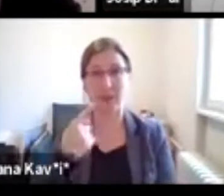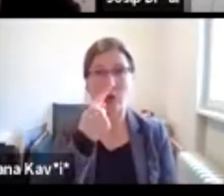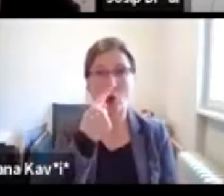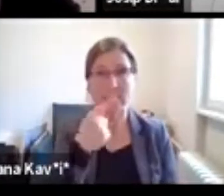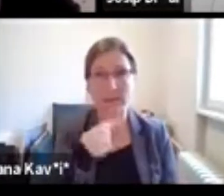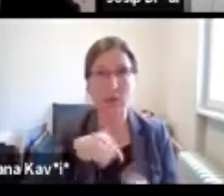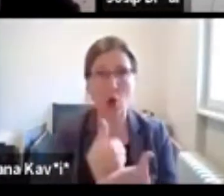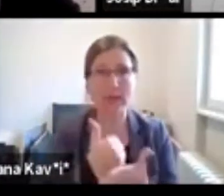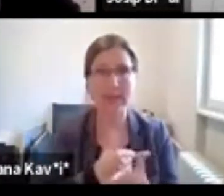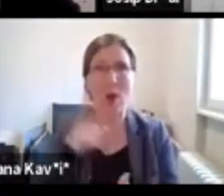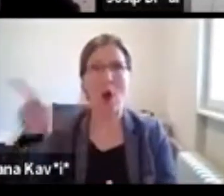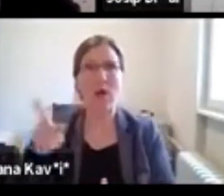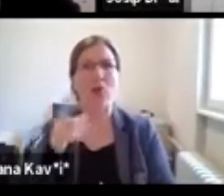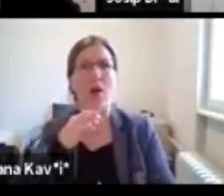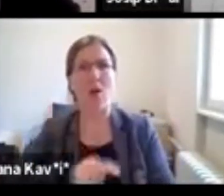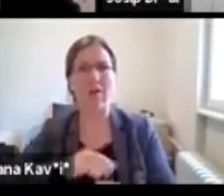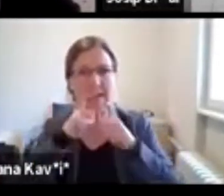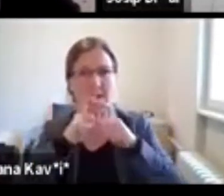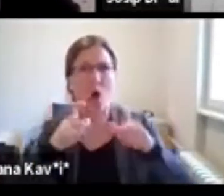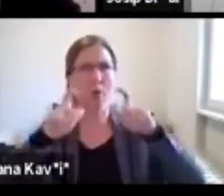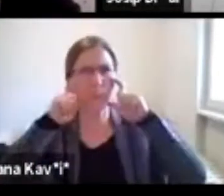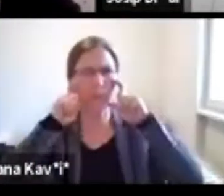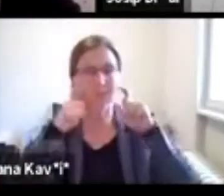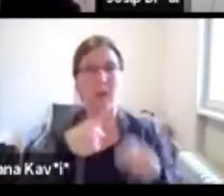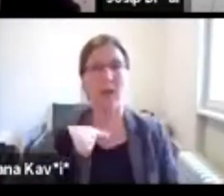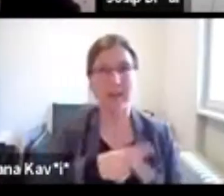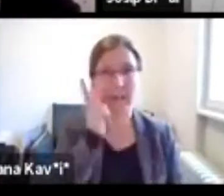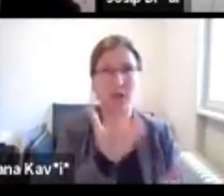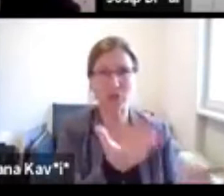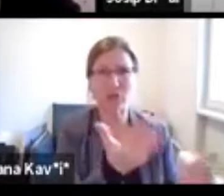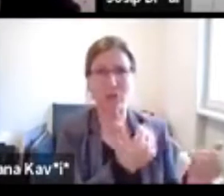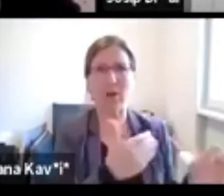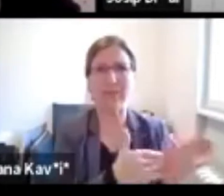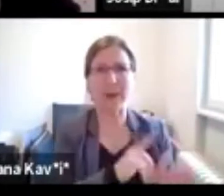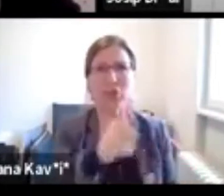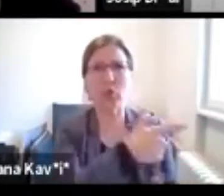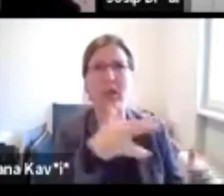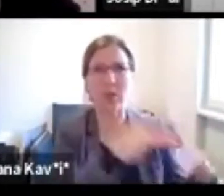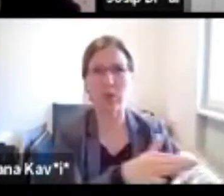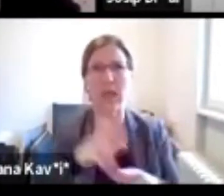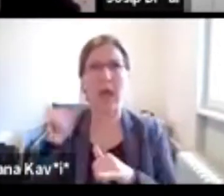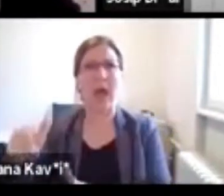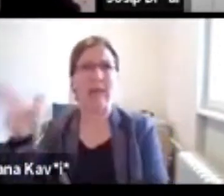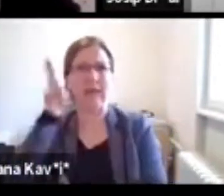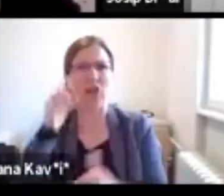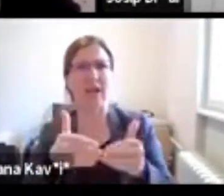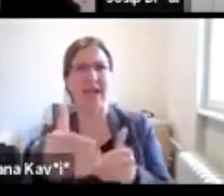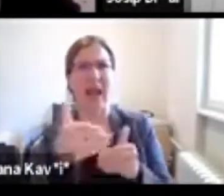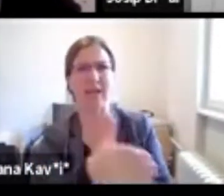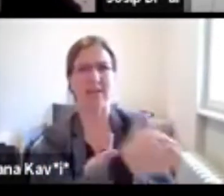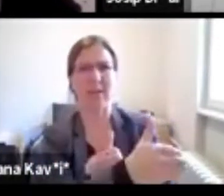maskom. Oslanjamo se na druge ljude, ali ti kažu socijalna distanca, ne diraj nikoga oko sebe, zarazit ćeš ga ili Bože, zarazit ćeš